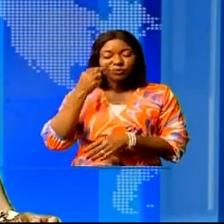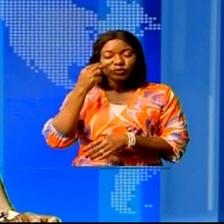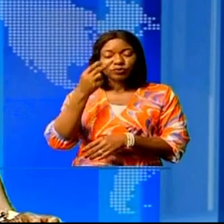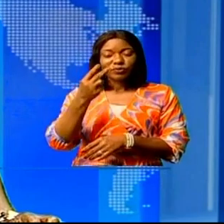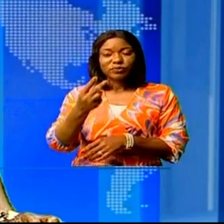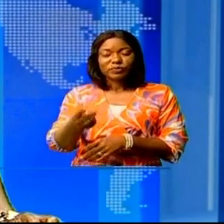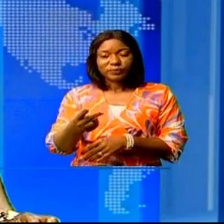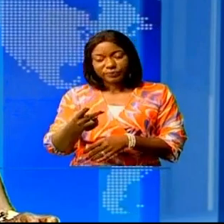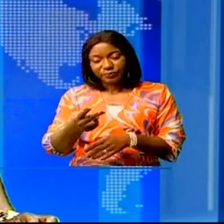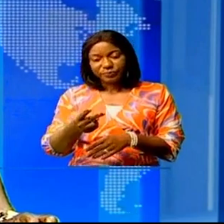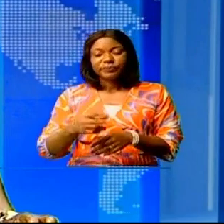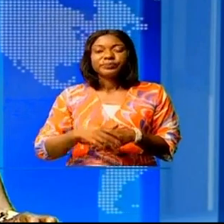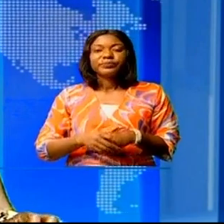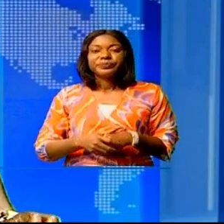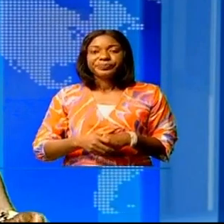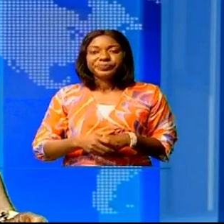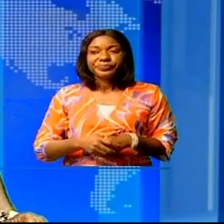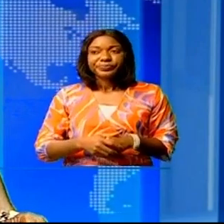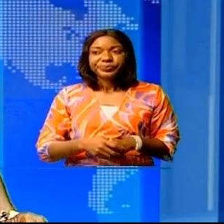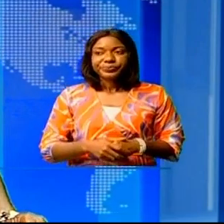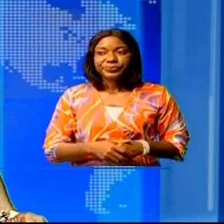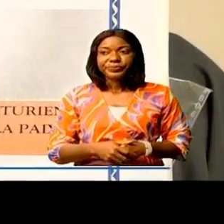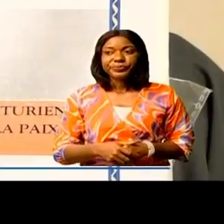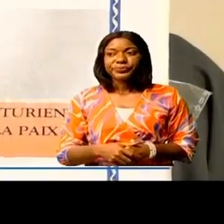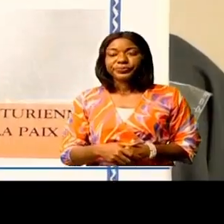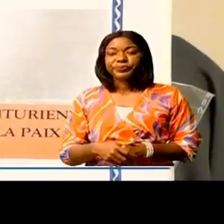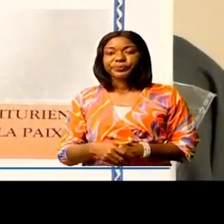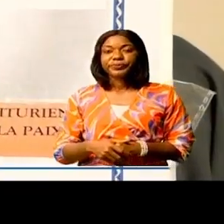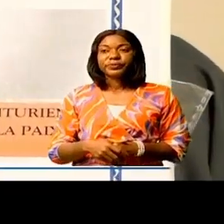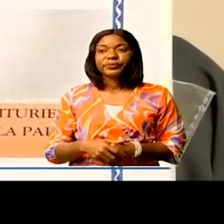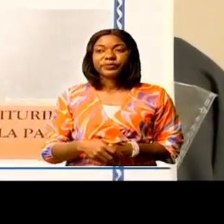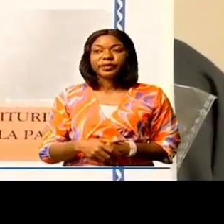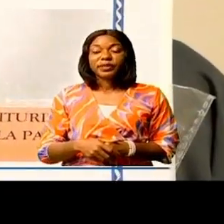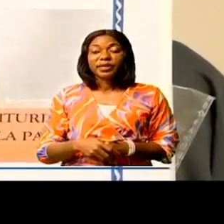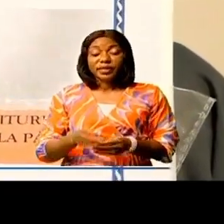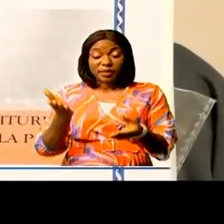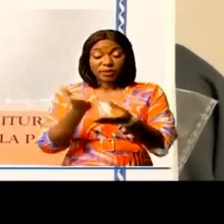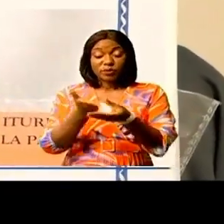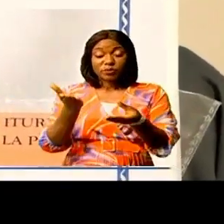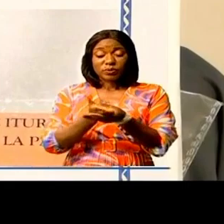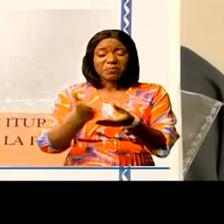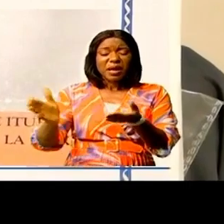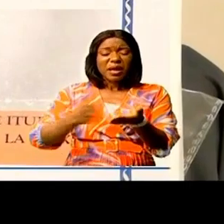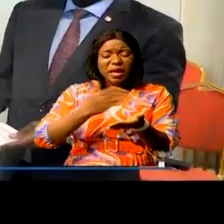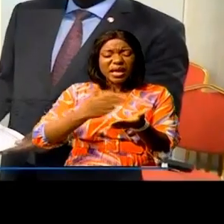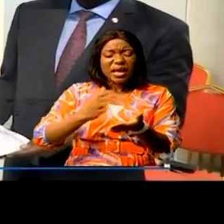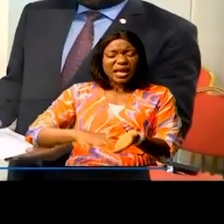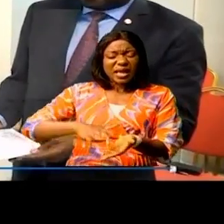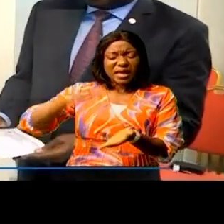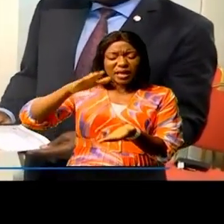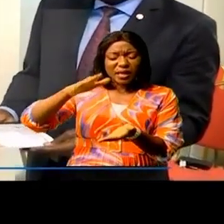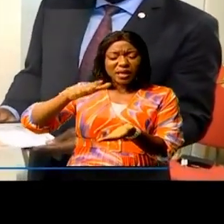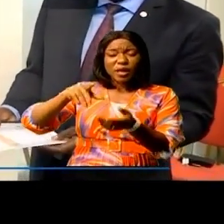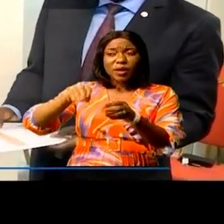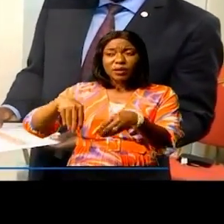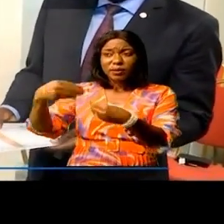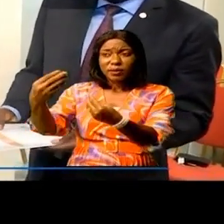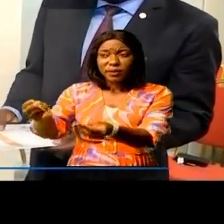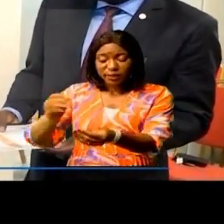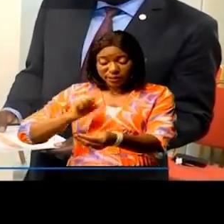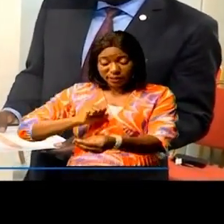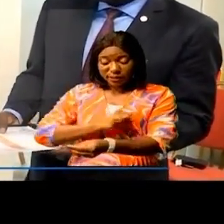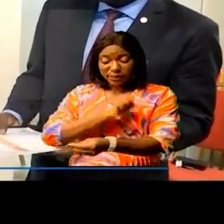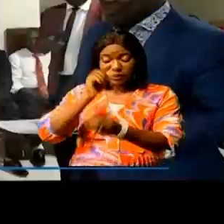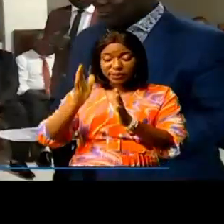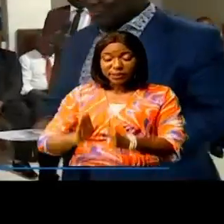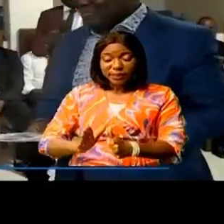Eric Kabamba, Bobete et Ngadisamba. Ces documents de plusieurs pages remis ces jours aux députés et sénateurs de la province de